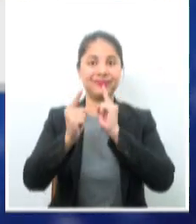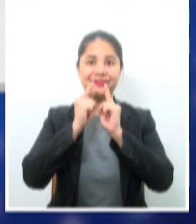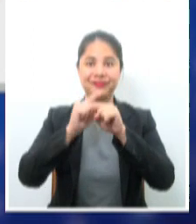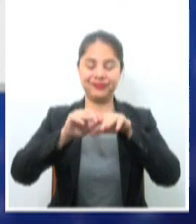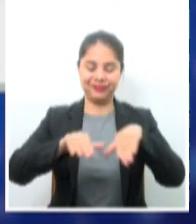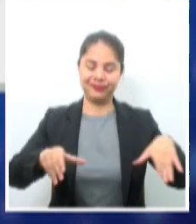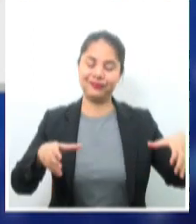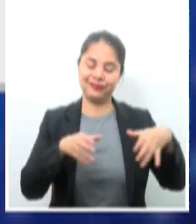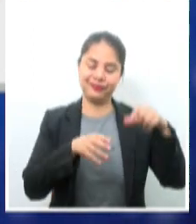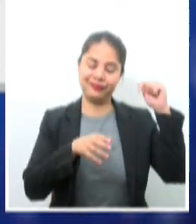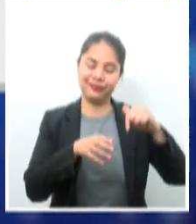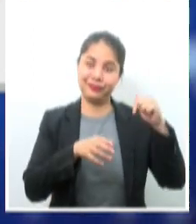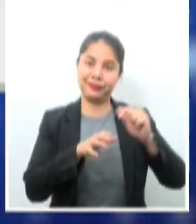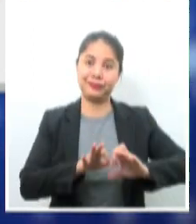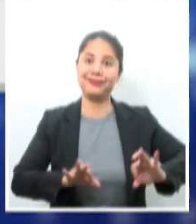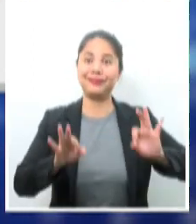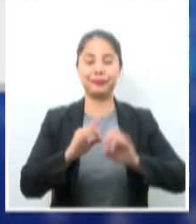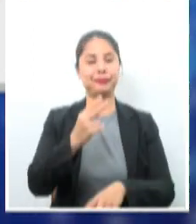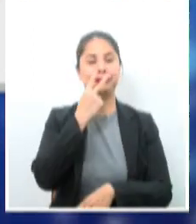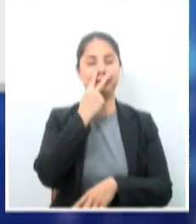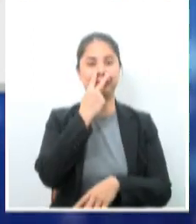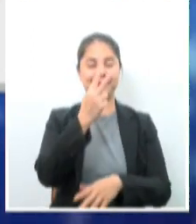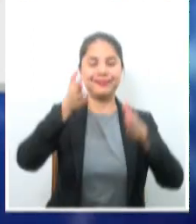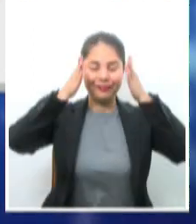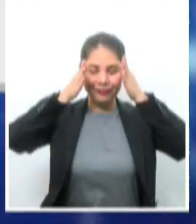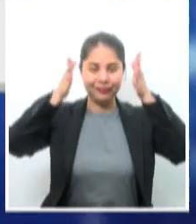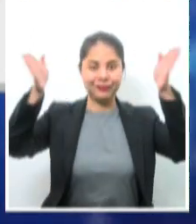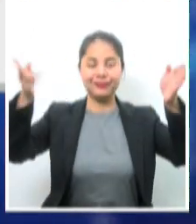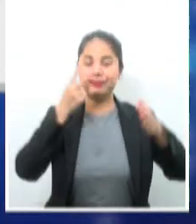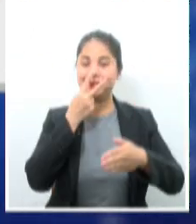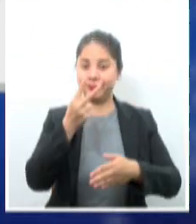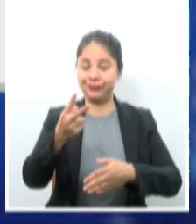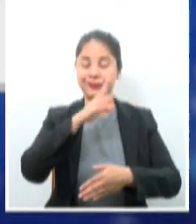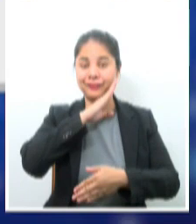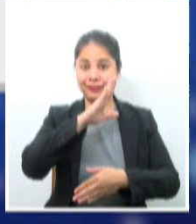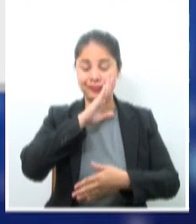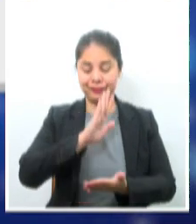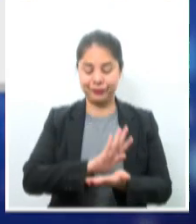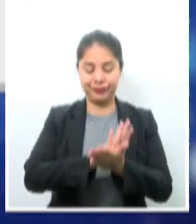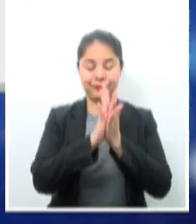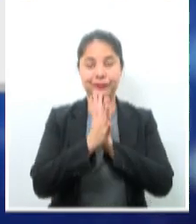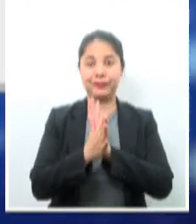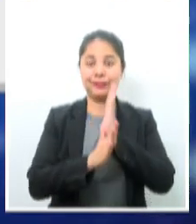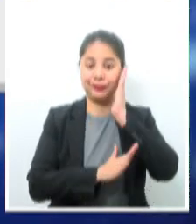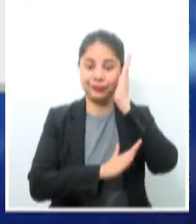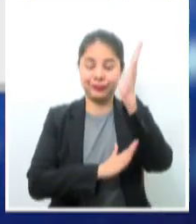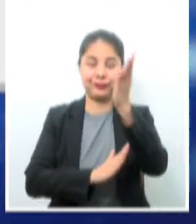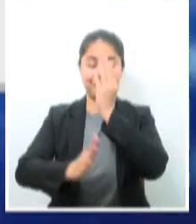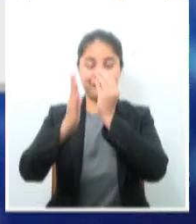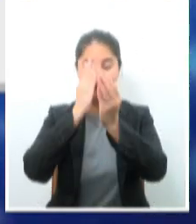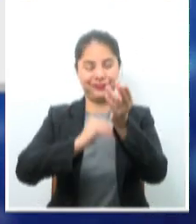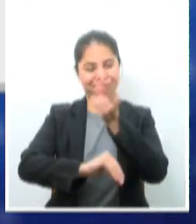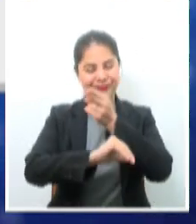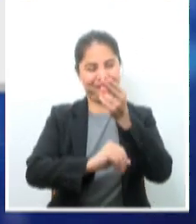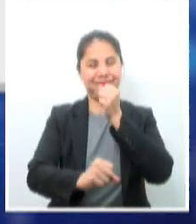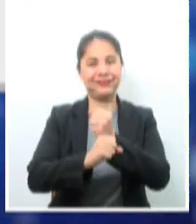กลุ่มนี้เนี่ยก็จะเก่งทางด้านของการมองภาพนะครับรวมถึงมิติสัมพันธ์ต่างๆถ้าหากเอาไปปรับใช้ในการเรียนรู้อาจใช้เป็นภาพหรือวิดิทัศ